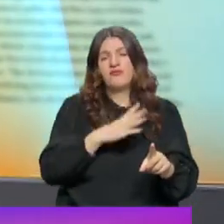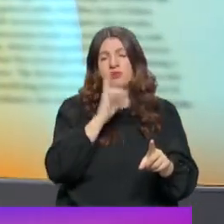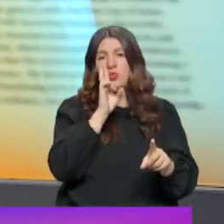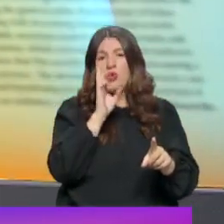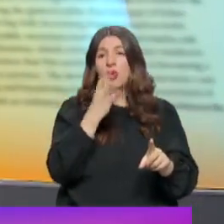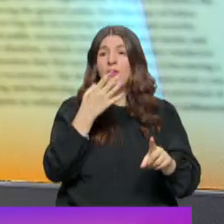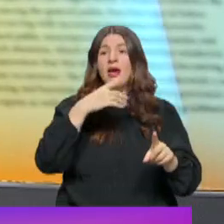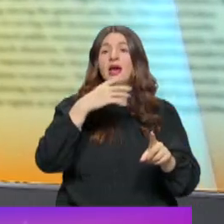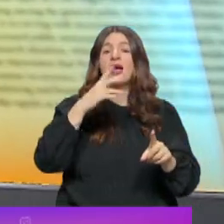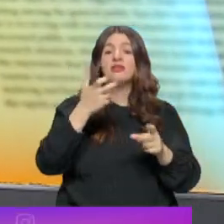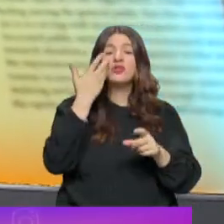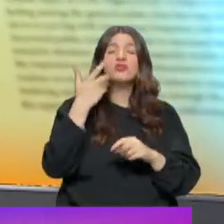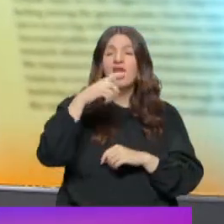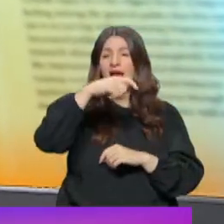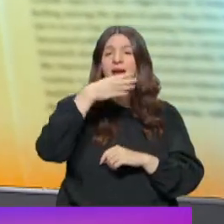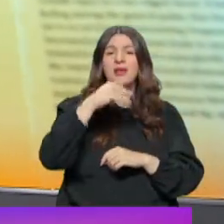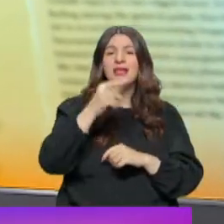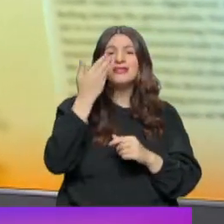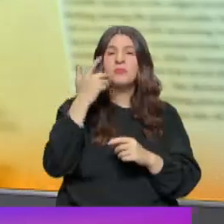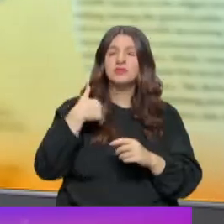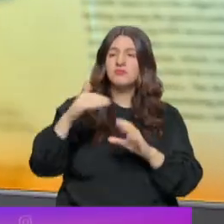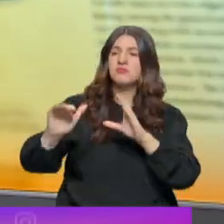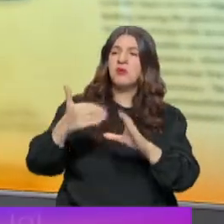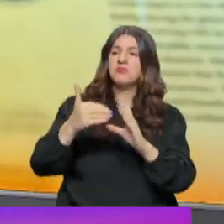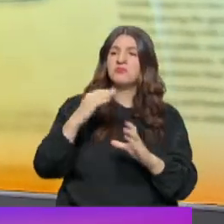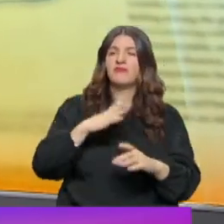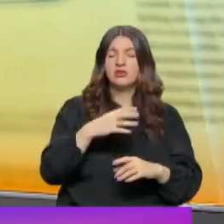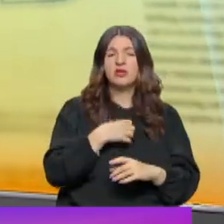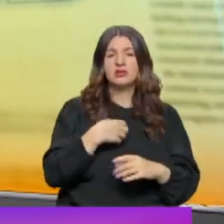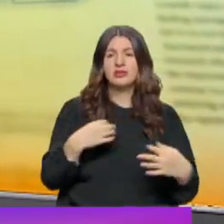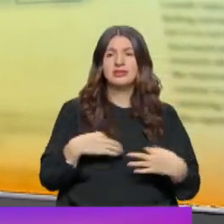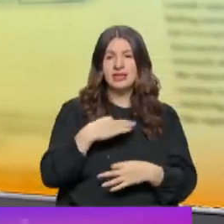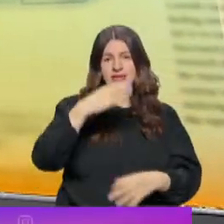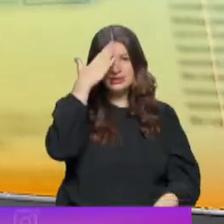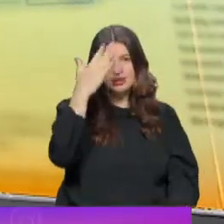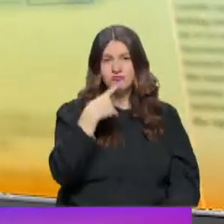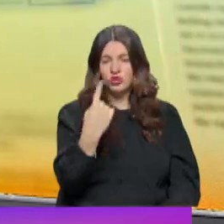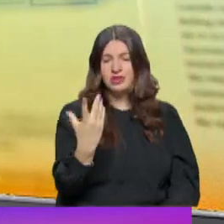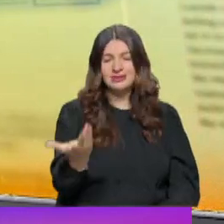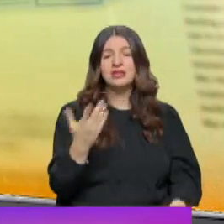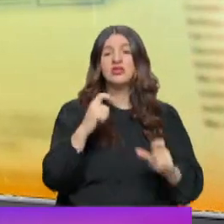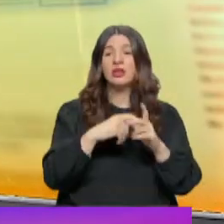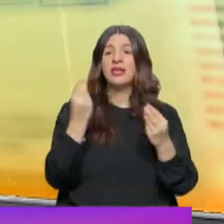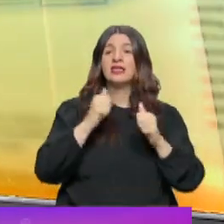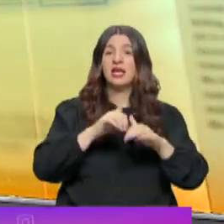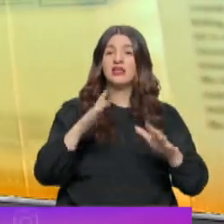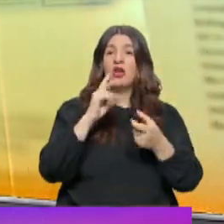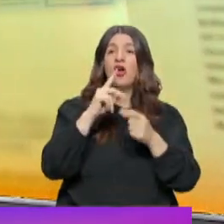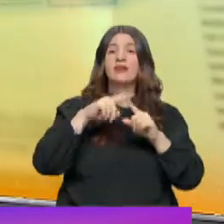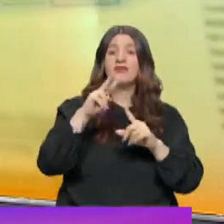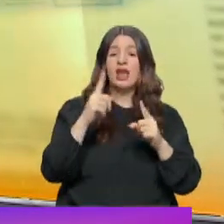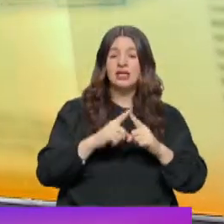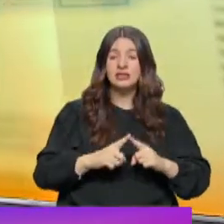başındaki emekli izleyenlerimiz de bize mesajlarını gönderiyorlar. Kendilerine saygı selam ederiz. Günaydın, iyi yayınlar.